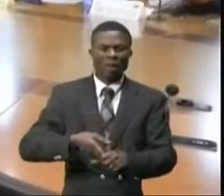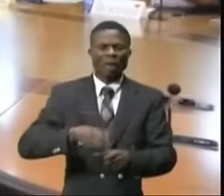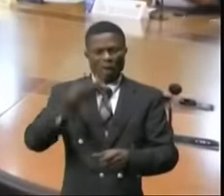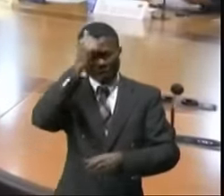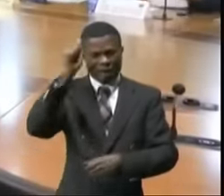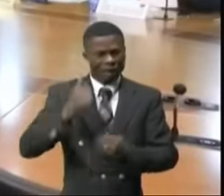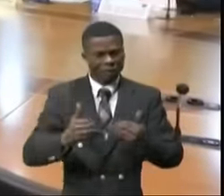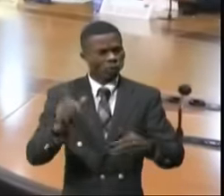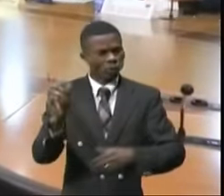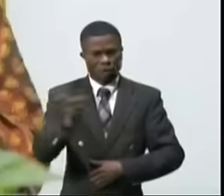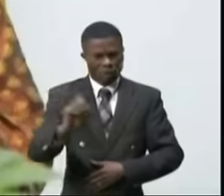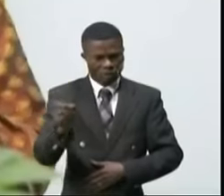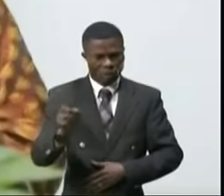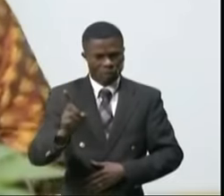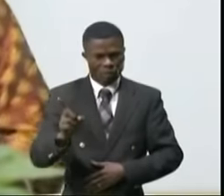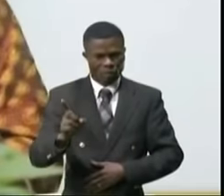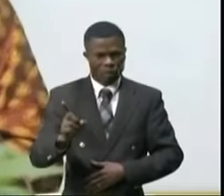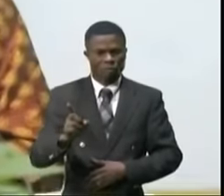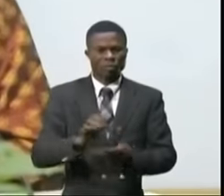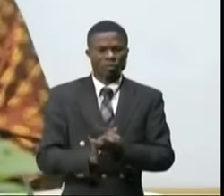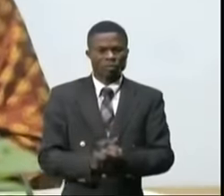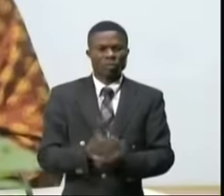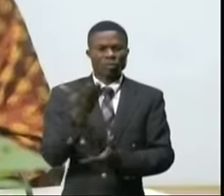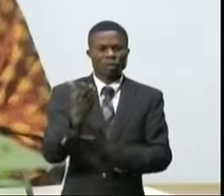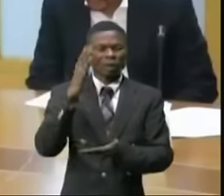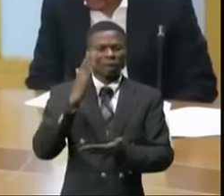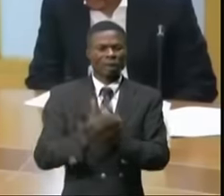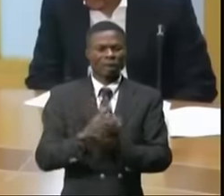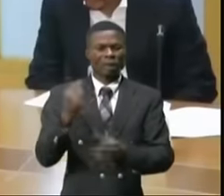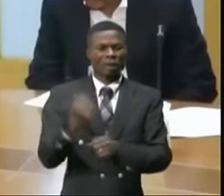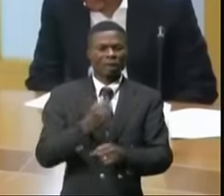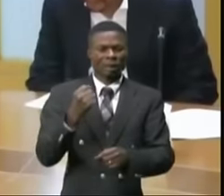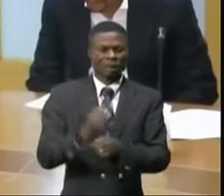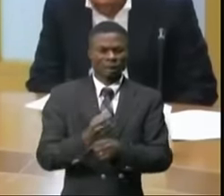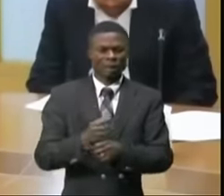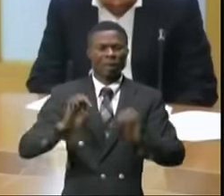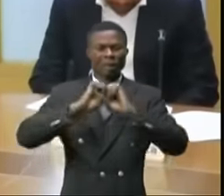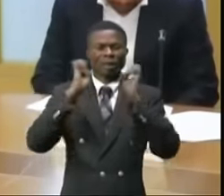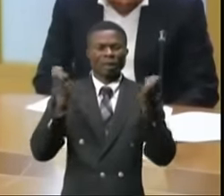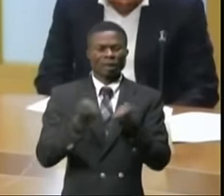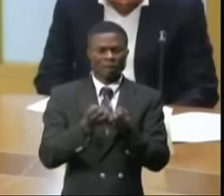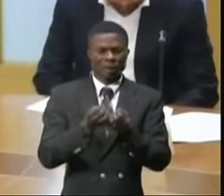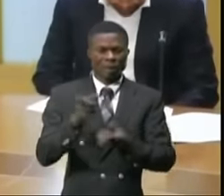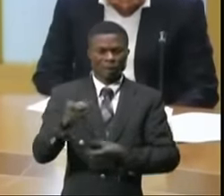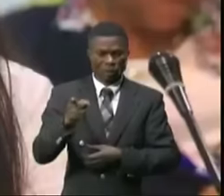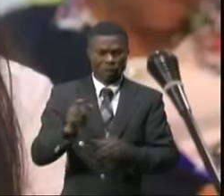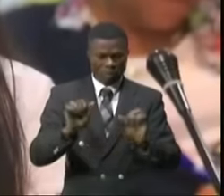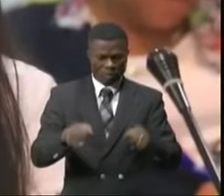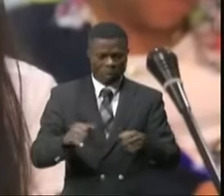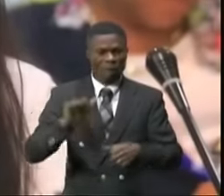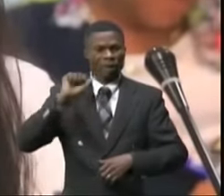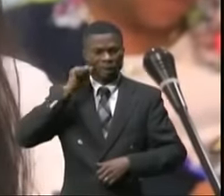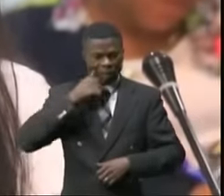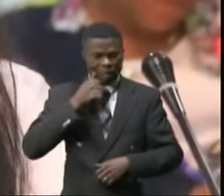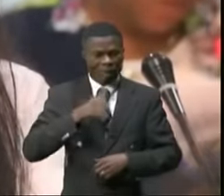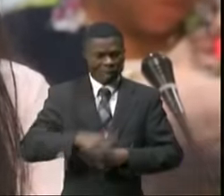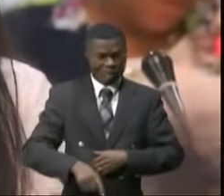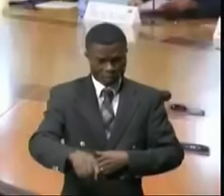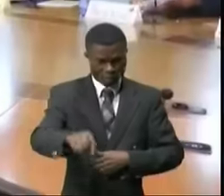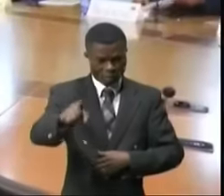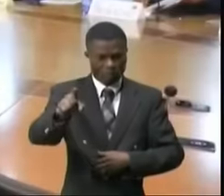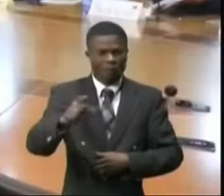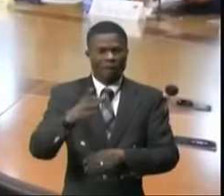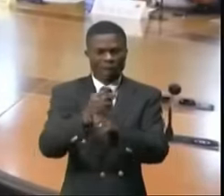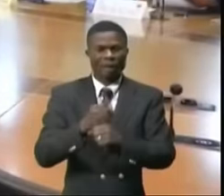C'est donc la fin d'un feuilleton qui a conduit à un arrêt de travail des agents de Engen RDC. Ils pourront déjà, dans les tout prochains